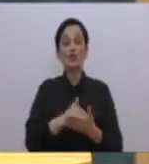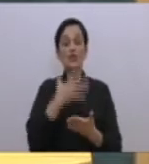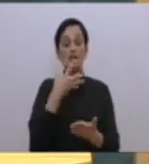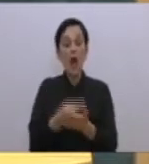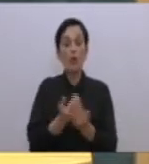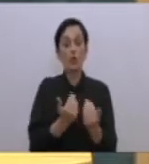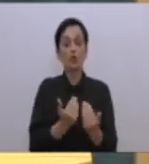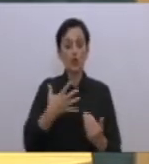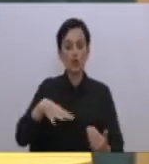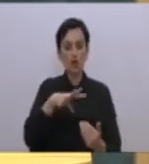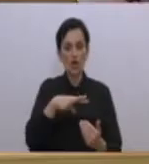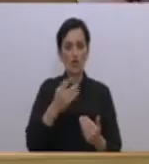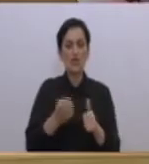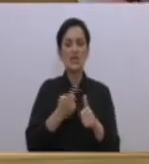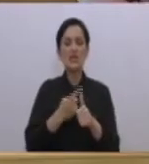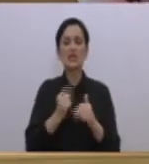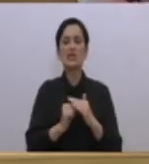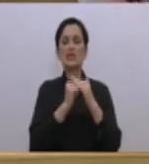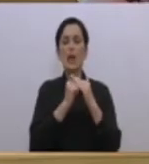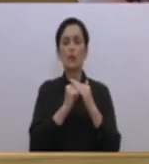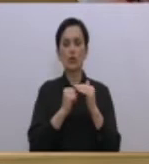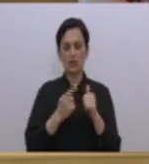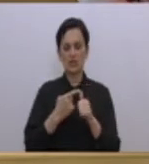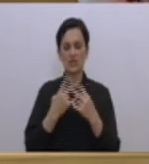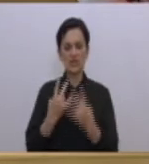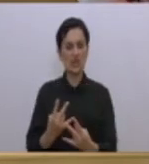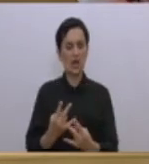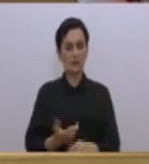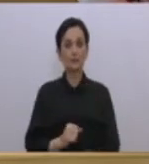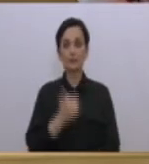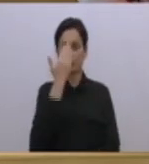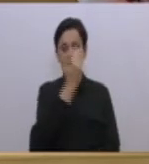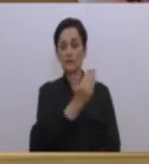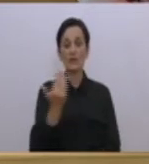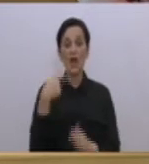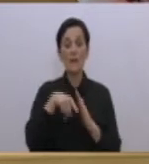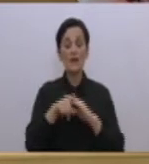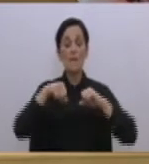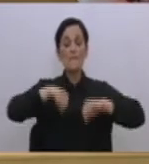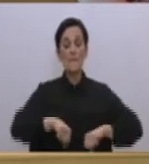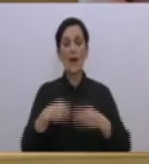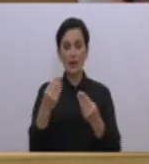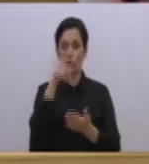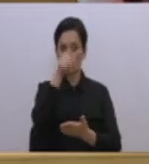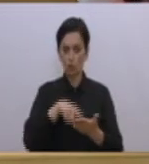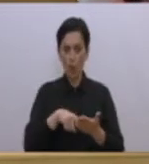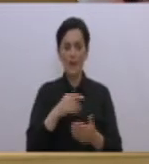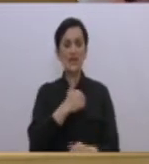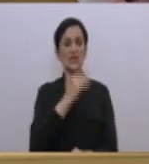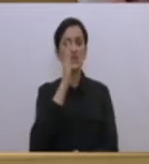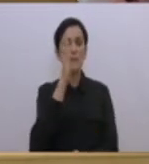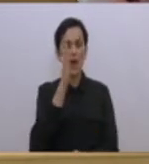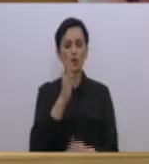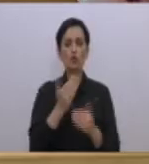ქვეყნისთვის მიყენებული რეპუტაციული ზიანი. Ხალხის მიერ მიცემულ მანდატის, დობისა და იმედების